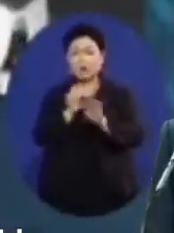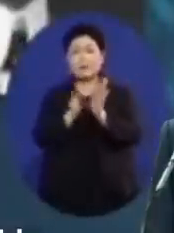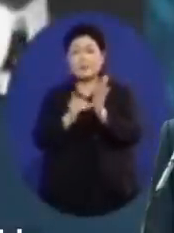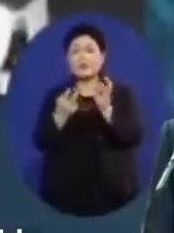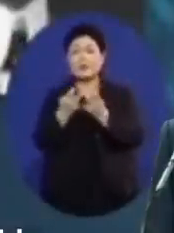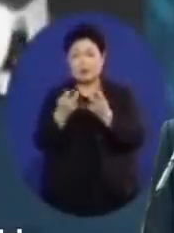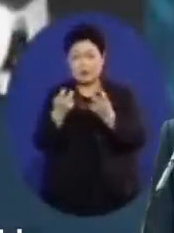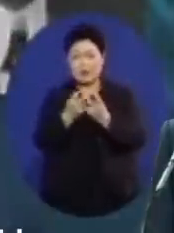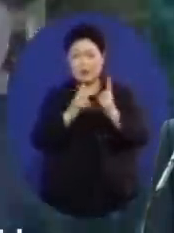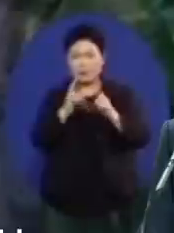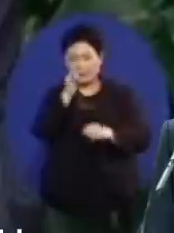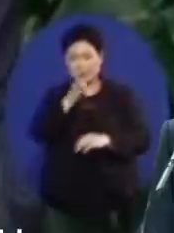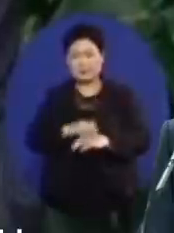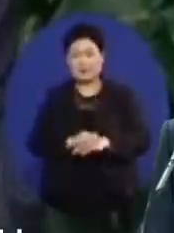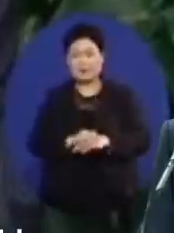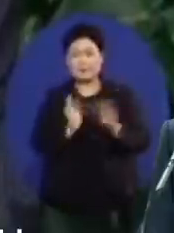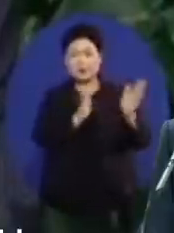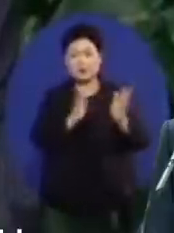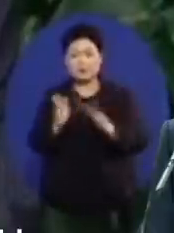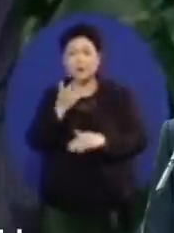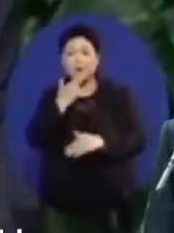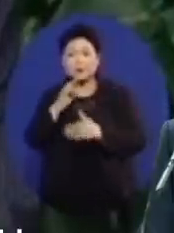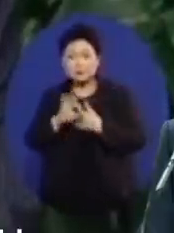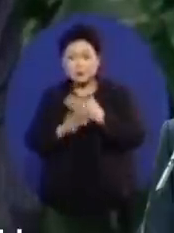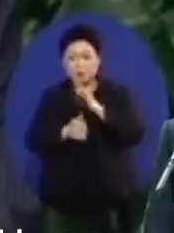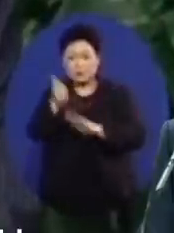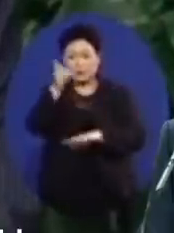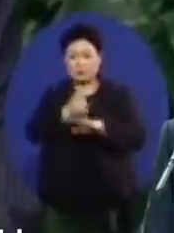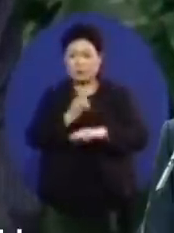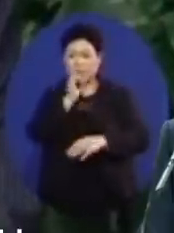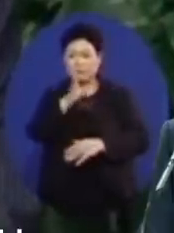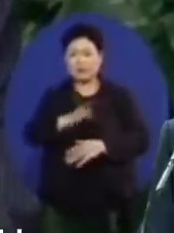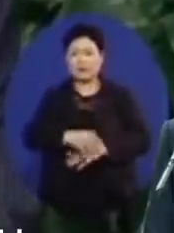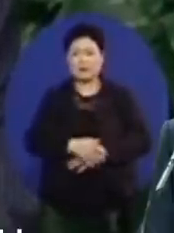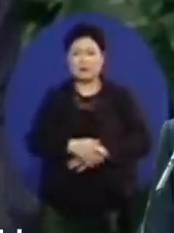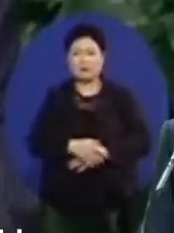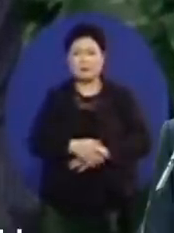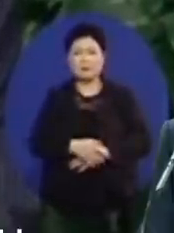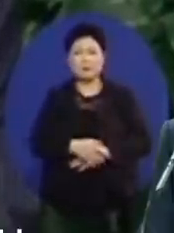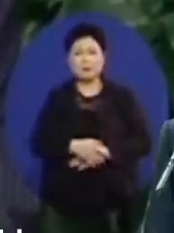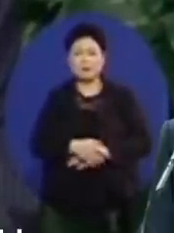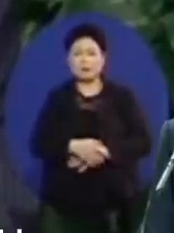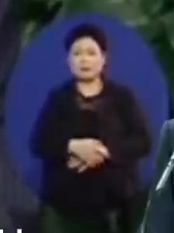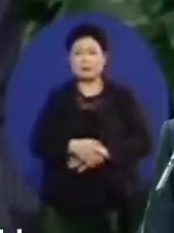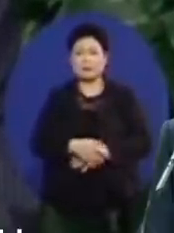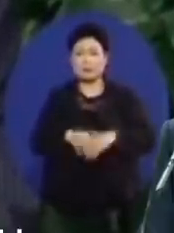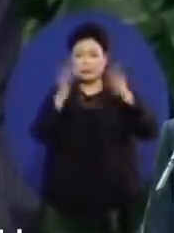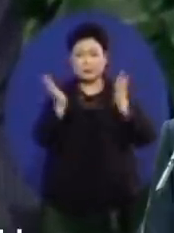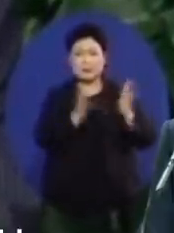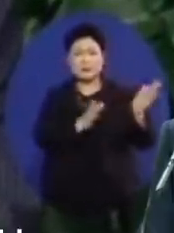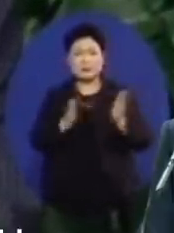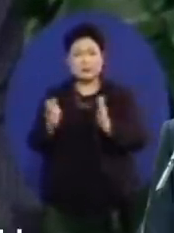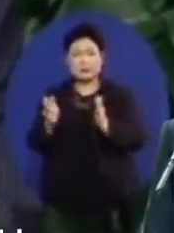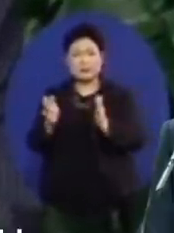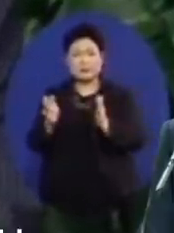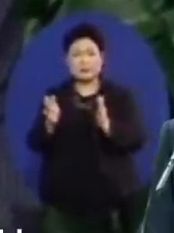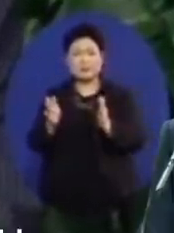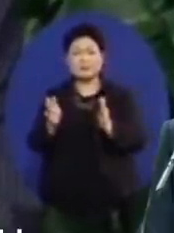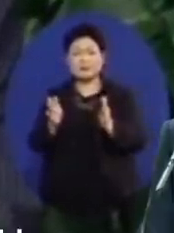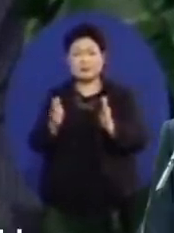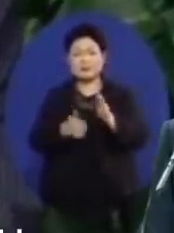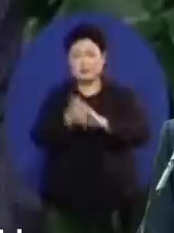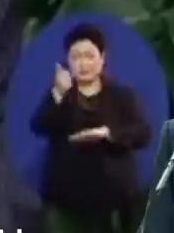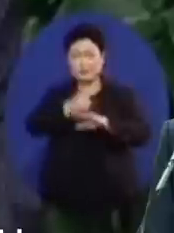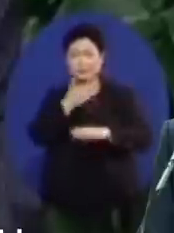말했습니다. 준비하지 않고 성공하는 법이 없어요. 다 준비해 놓아야 성공하지요.